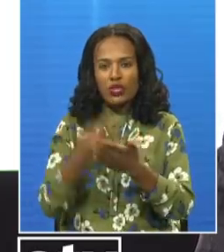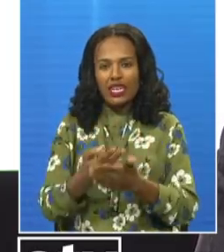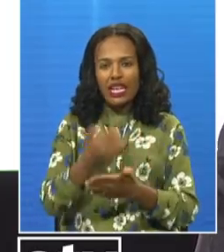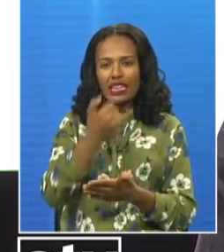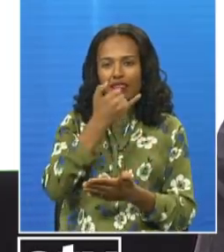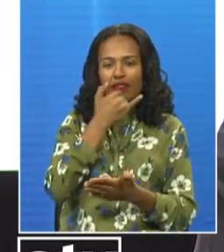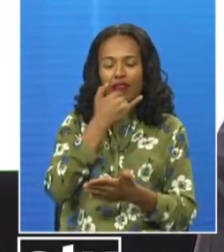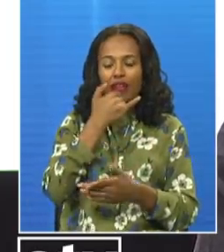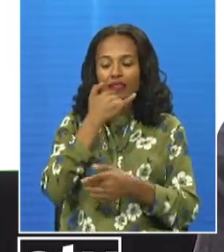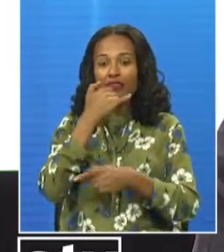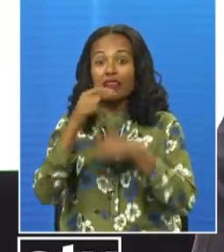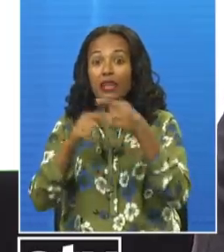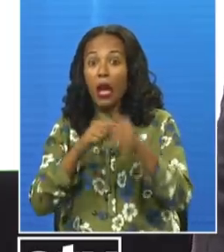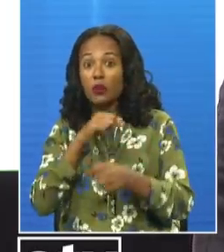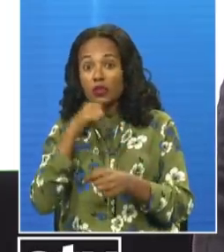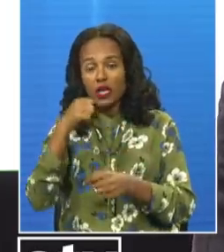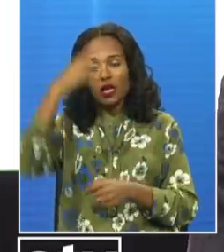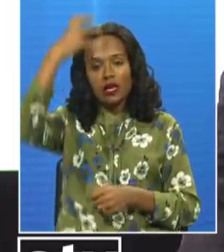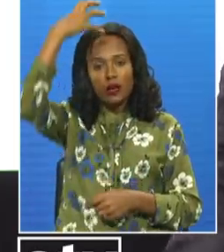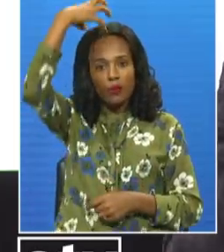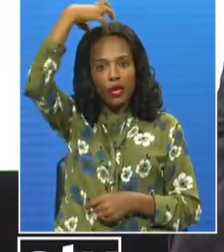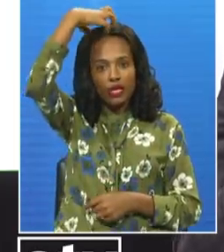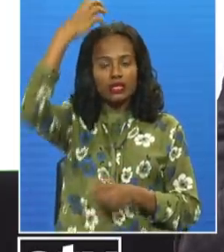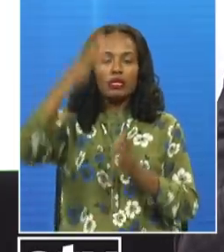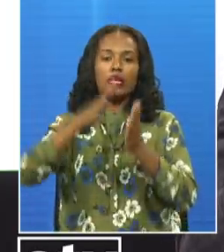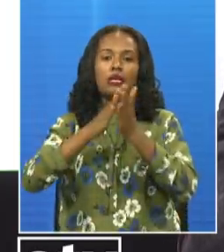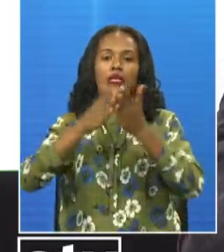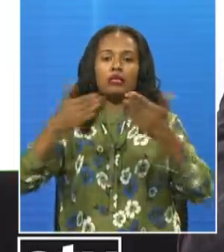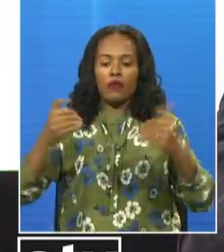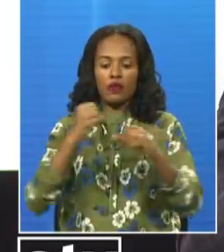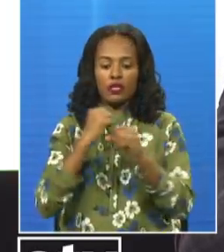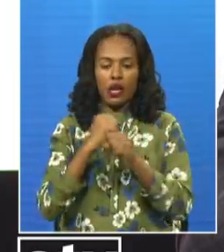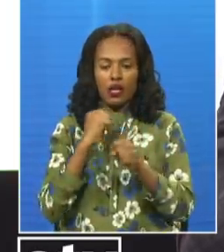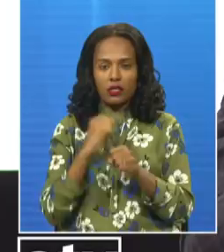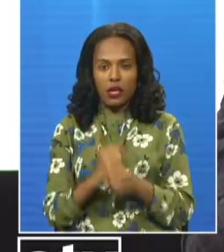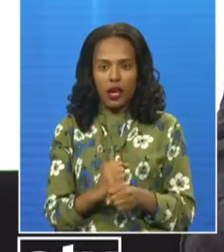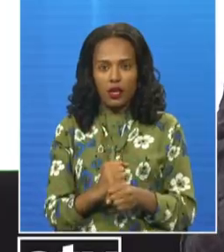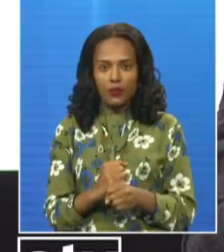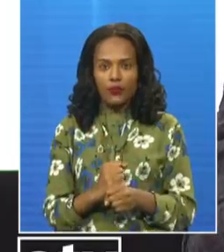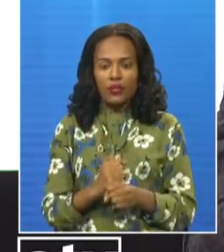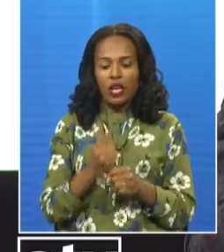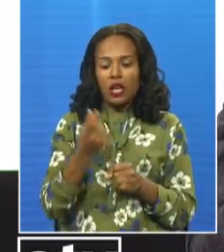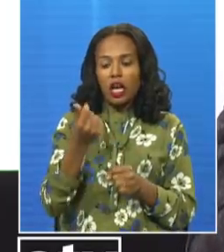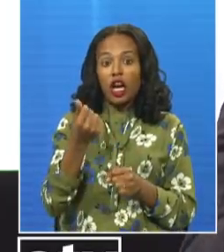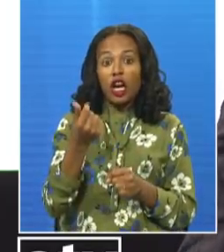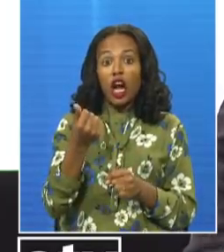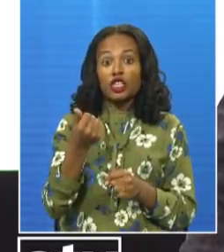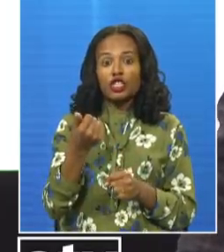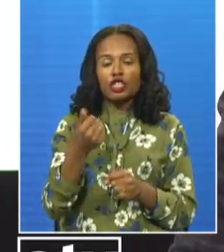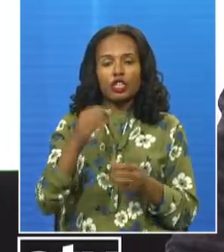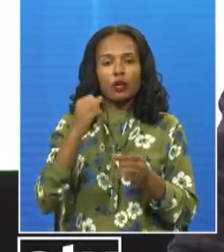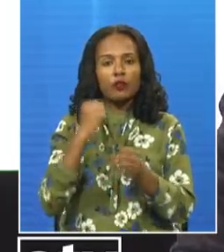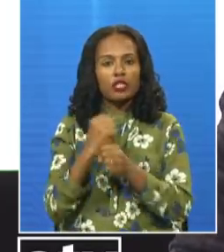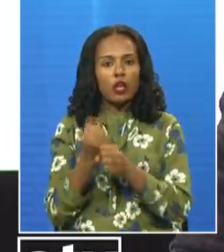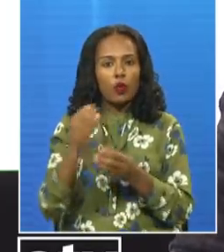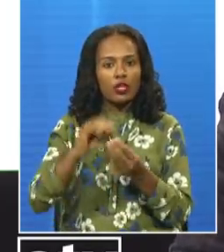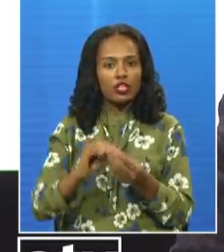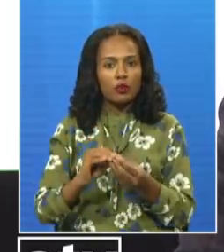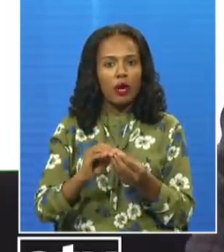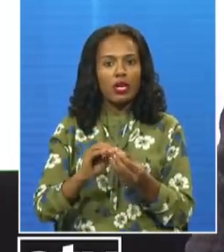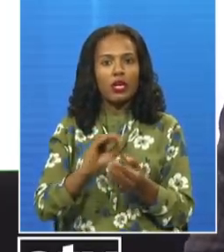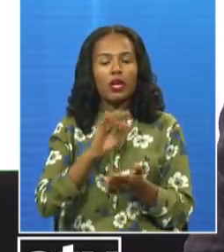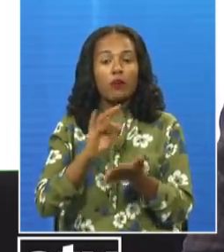ጥፋት እንዳይወስድን መንግስት ሰፊ ስራ ይሰራል። ካሽ ከሚሰራው በተጨማሪ